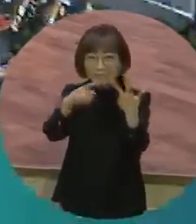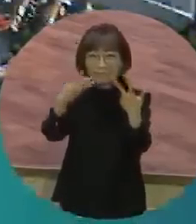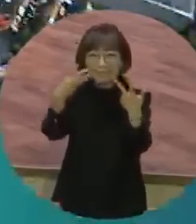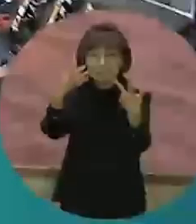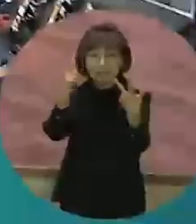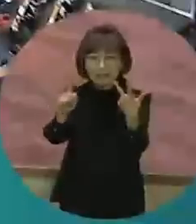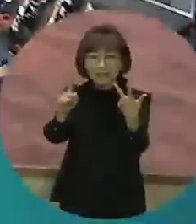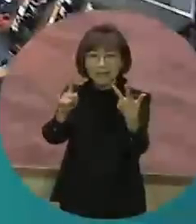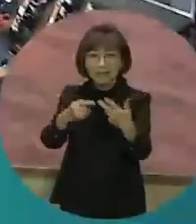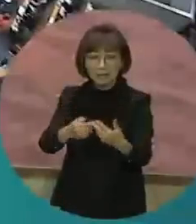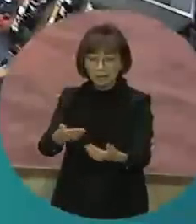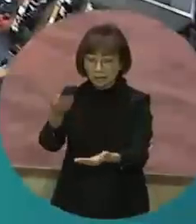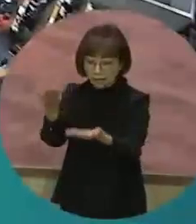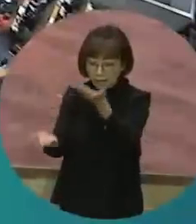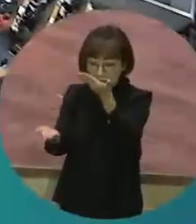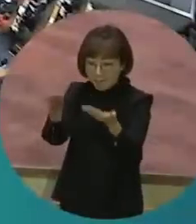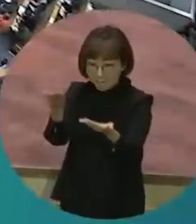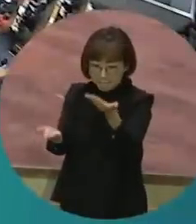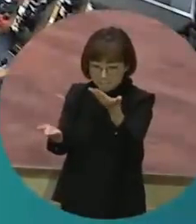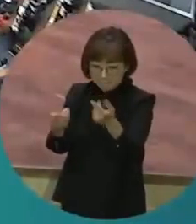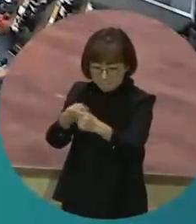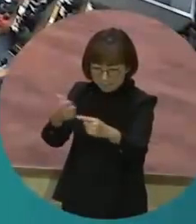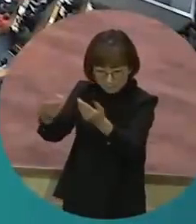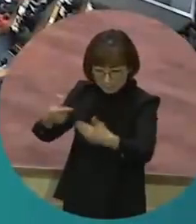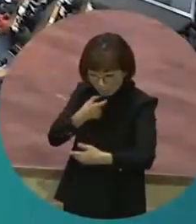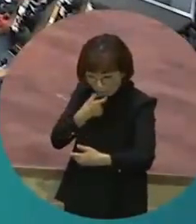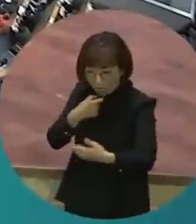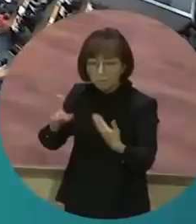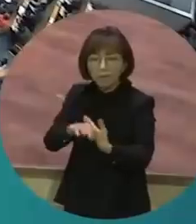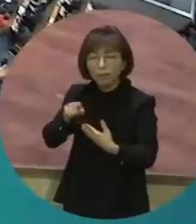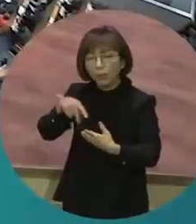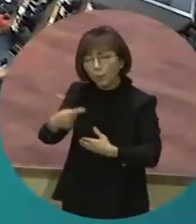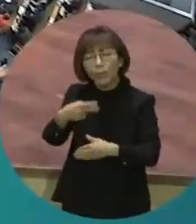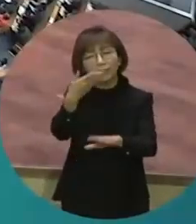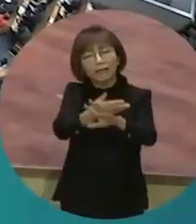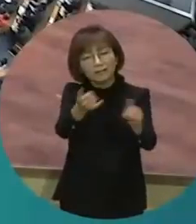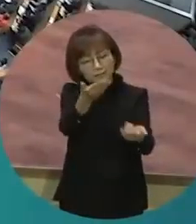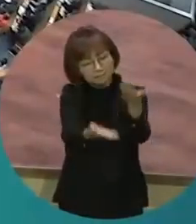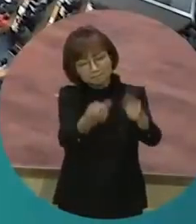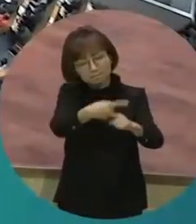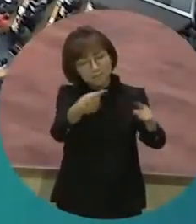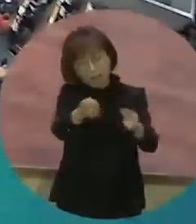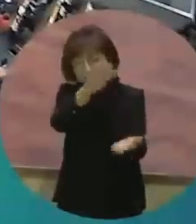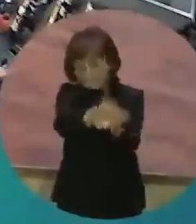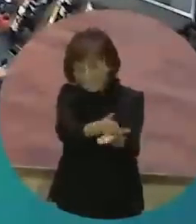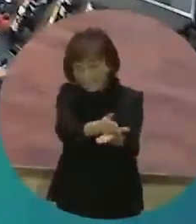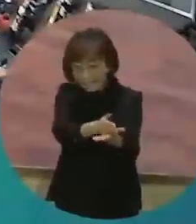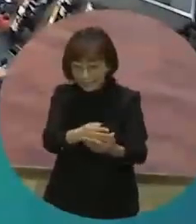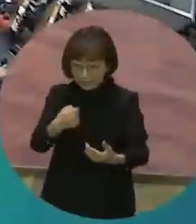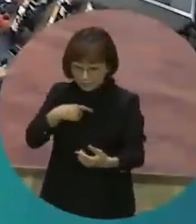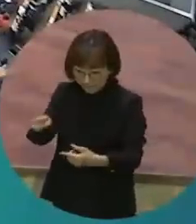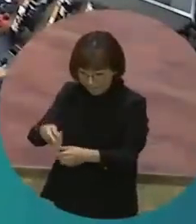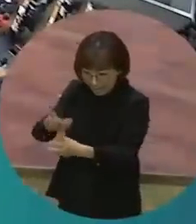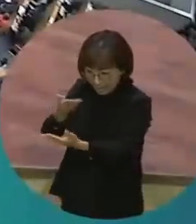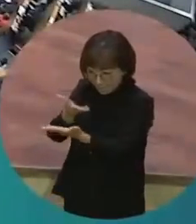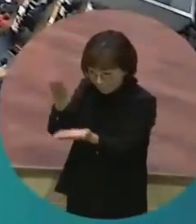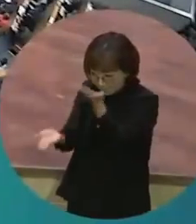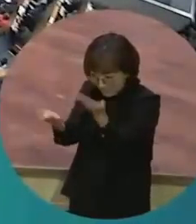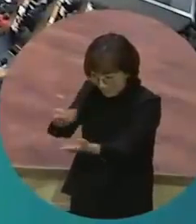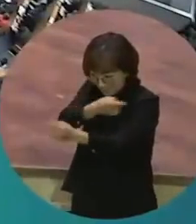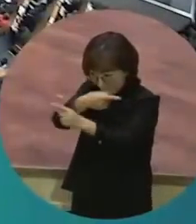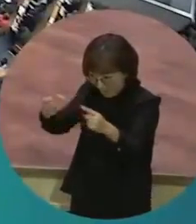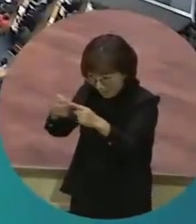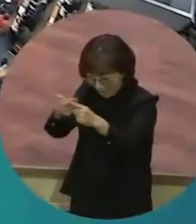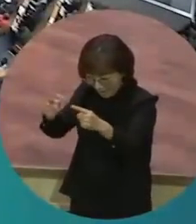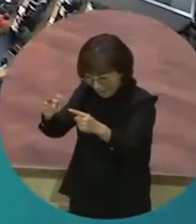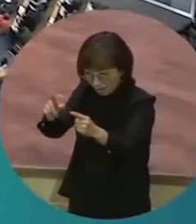비판을 받지 아니하려거든 비판하지 말라. 너희가 비판하는 그 비판으로 너희가